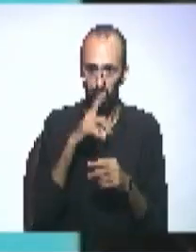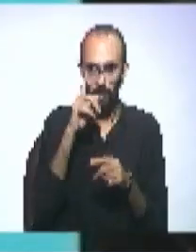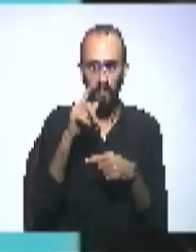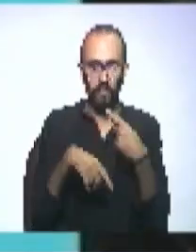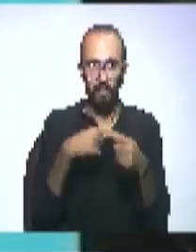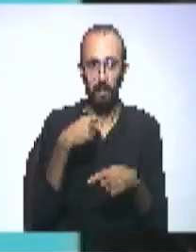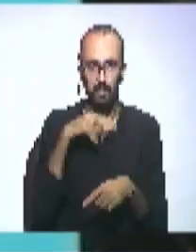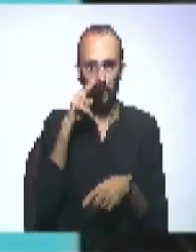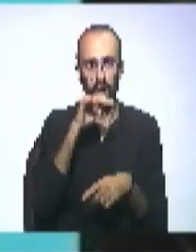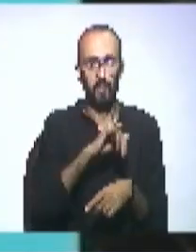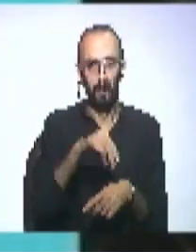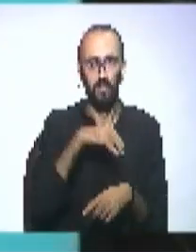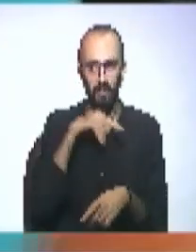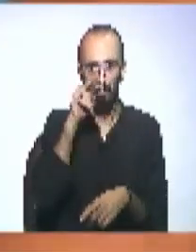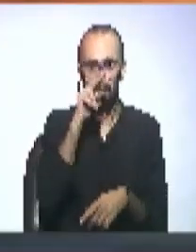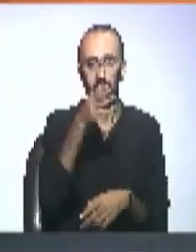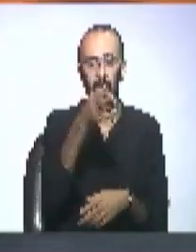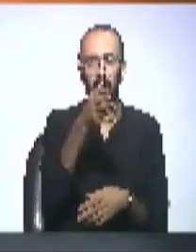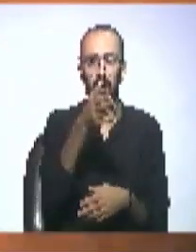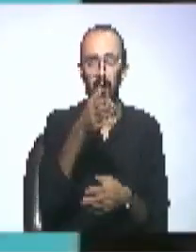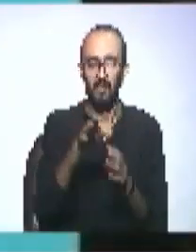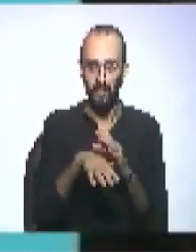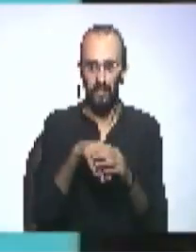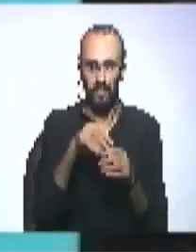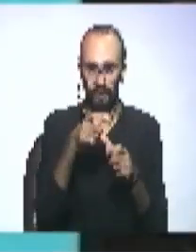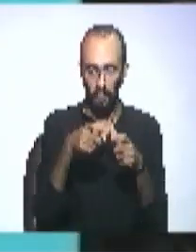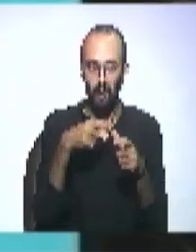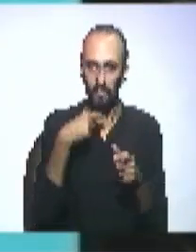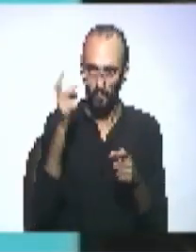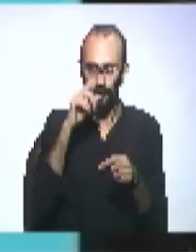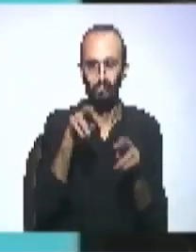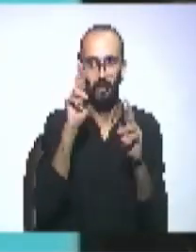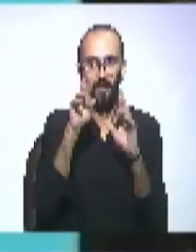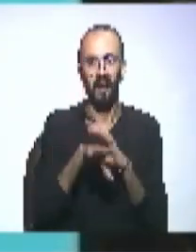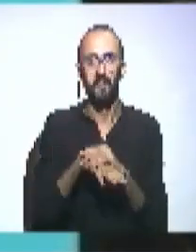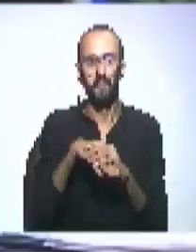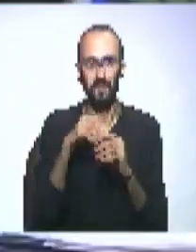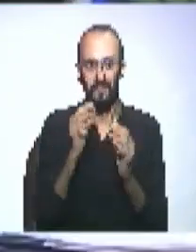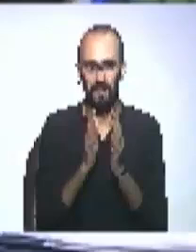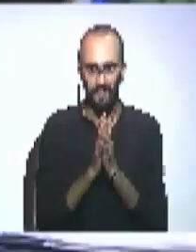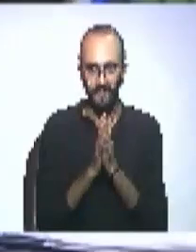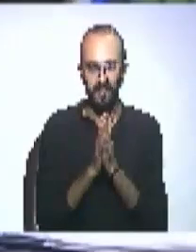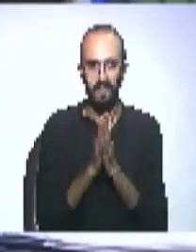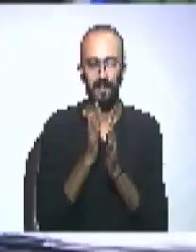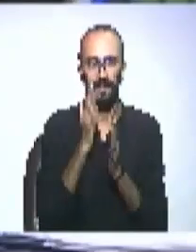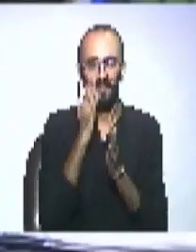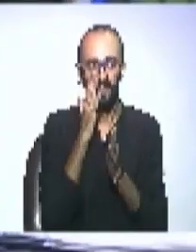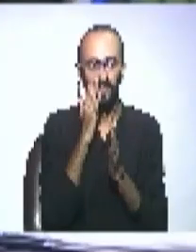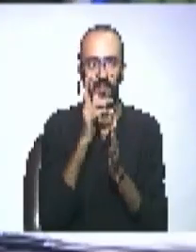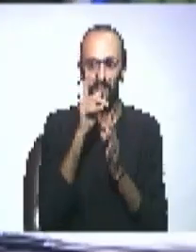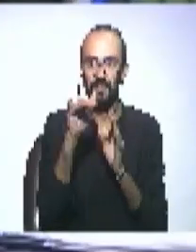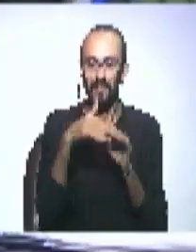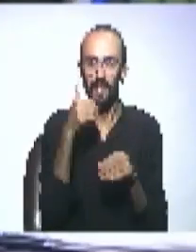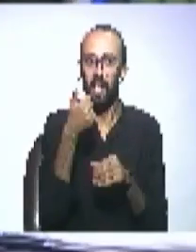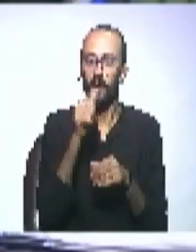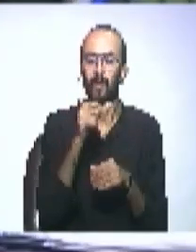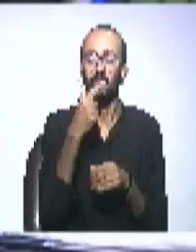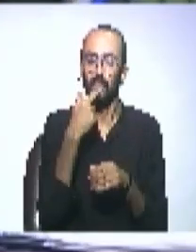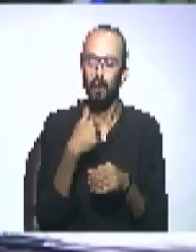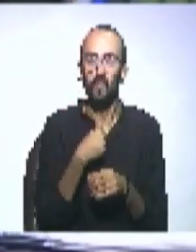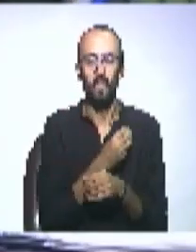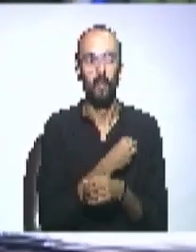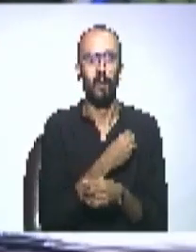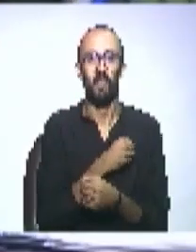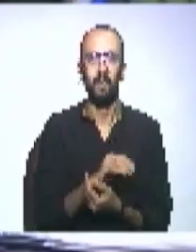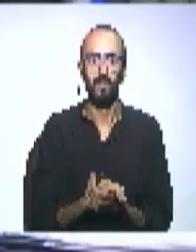جايه. انا متابعاك اهو، لسه النهارده متابعه البرجر، هعمله بكره باذن الله. ربنا يخليكي. ويا ريت تقولي لي في التعليقات عملتيه وطلع طعمه